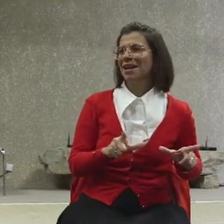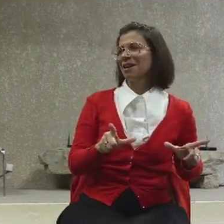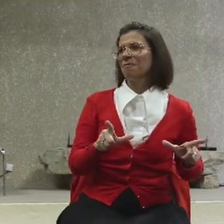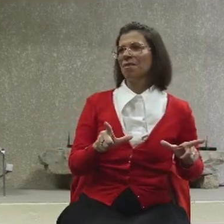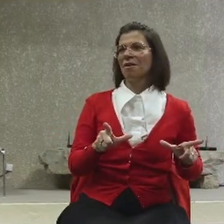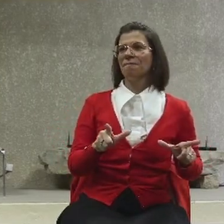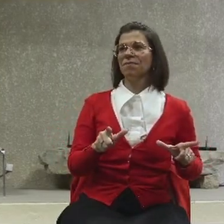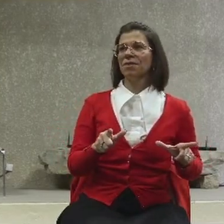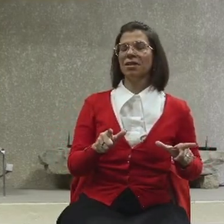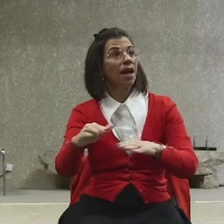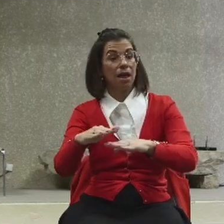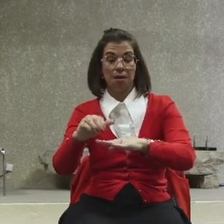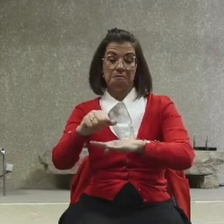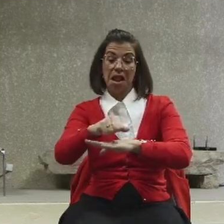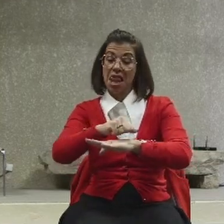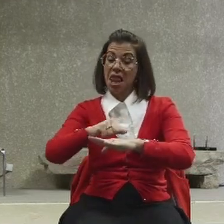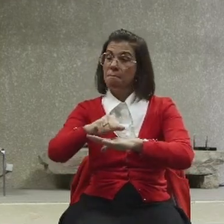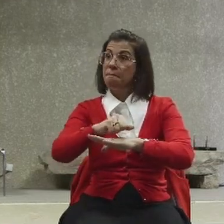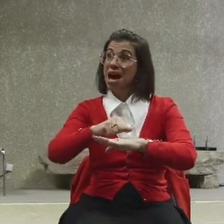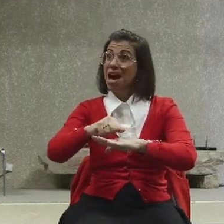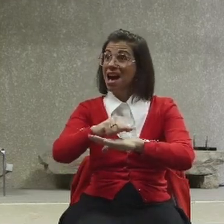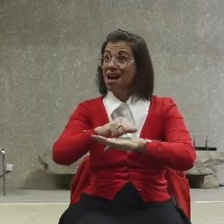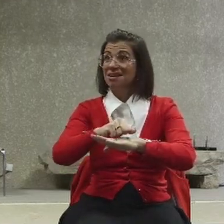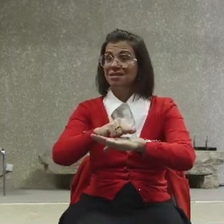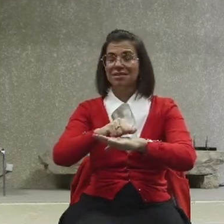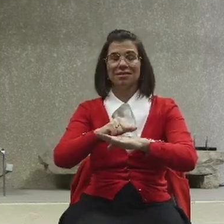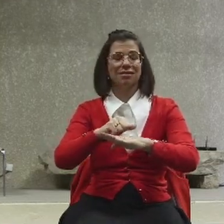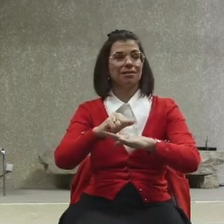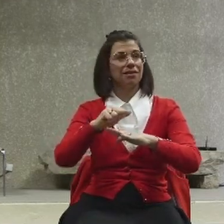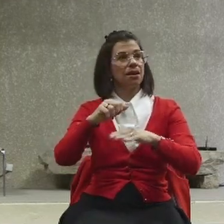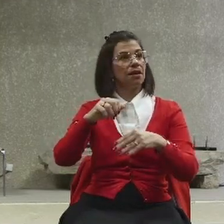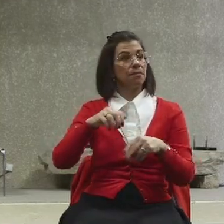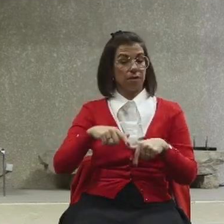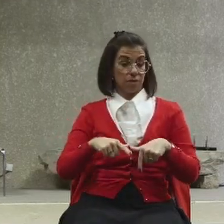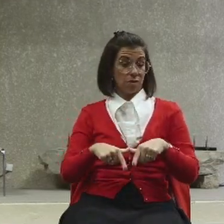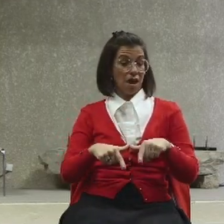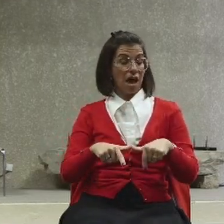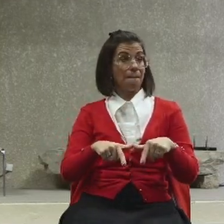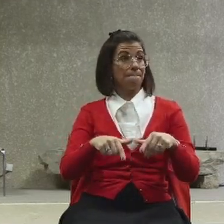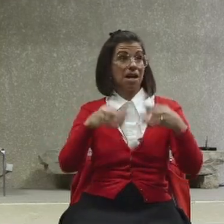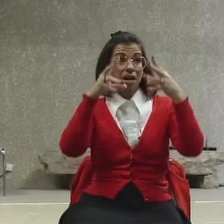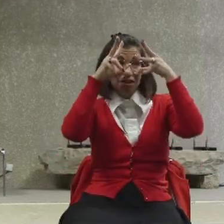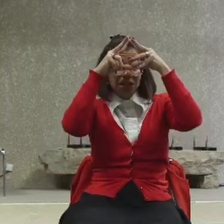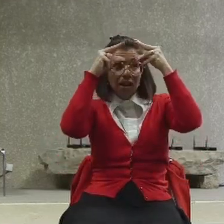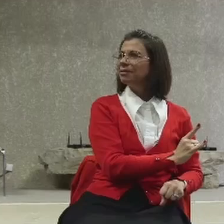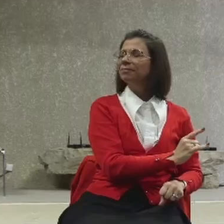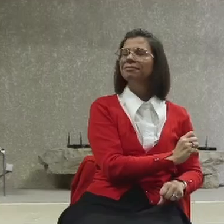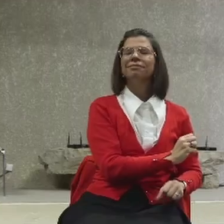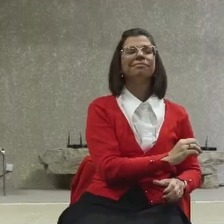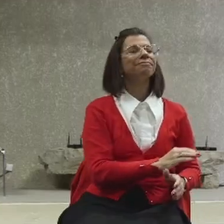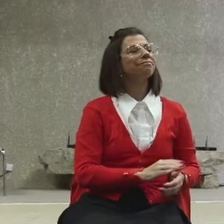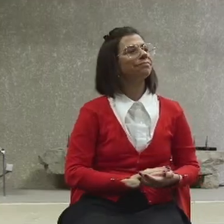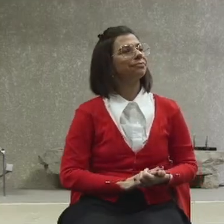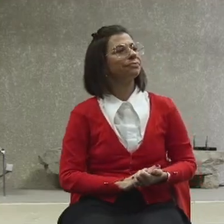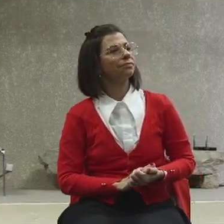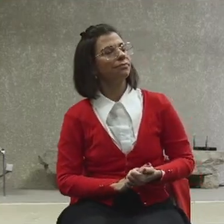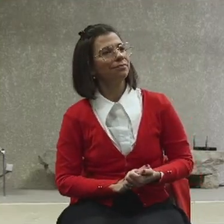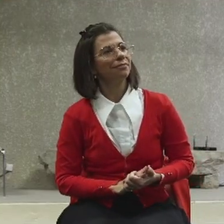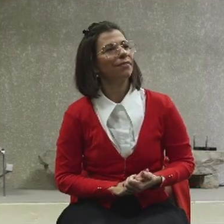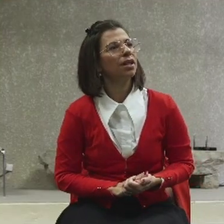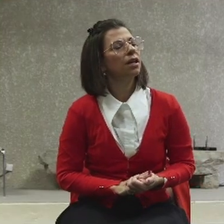J'ai insisté, j'y suis revenu et puis j'ai fini par abandonner. Mais